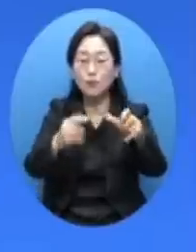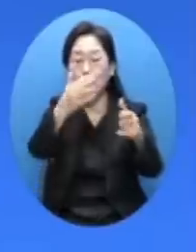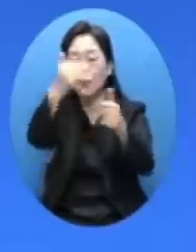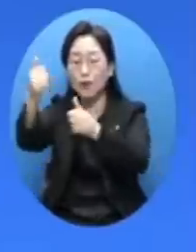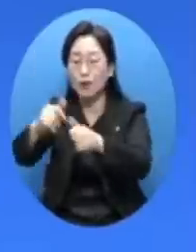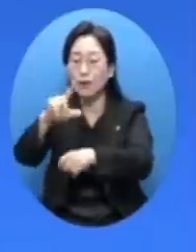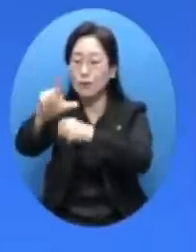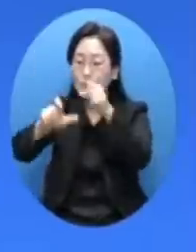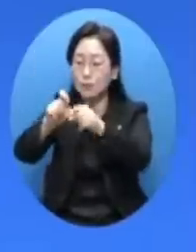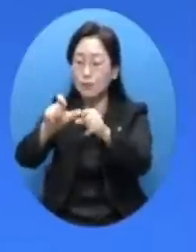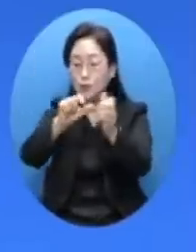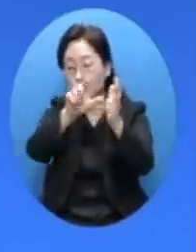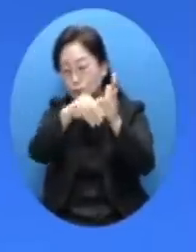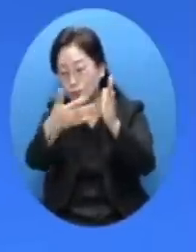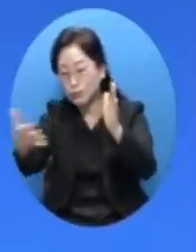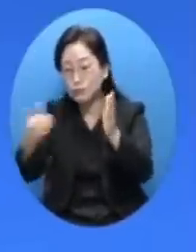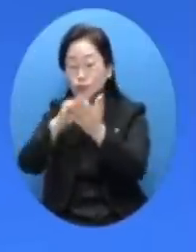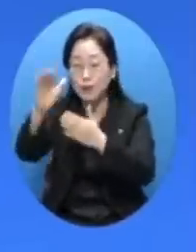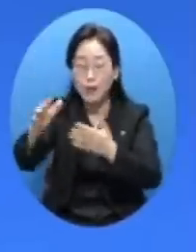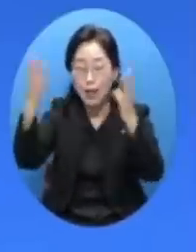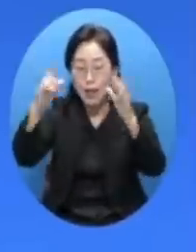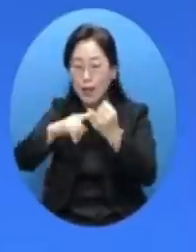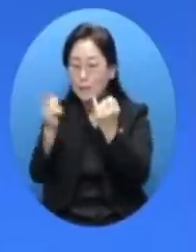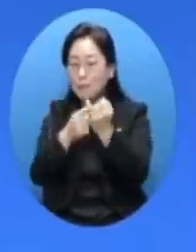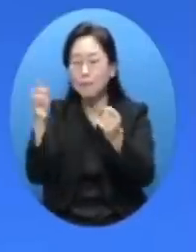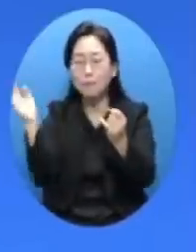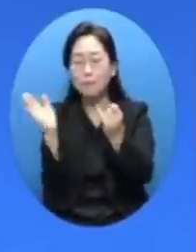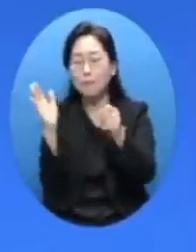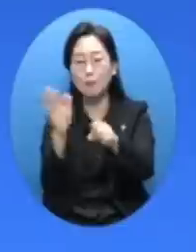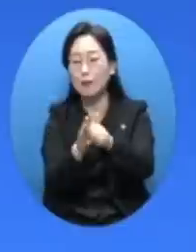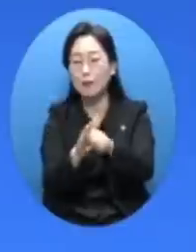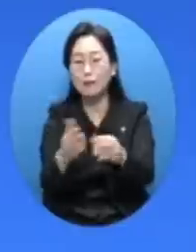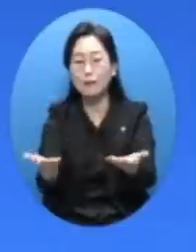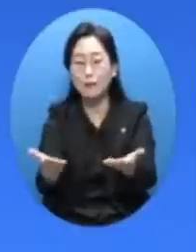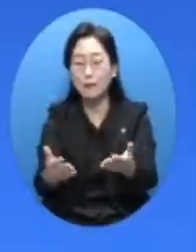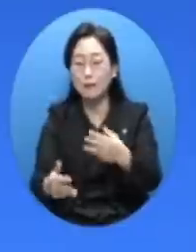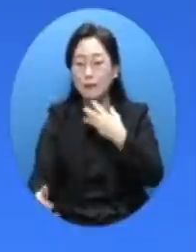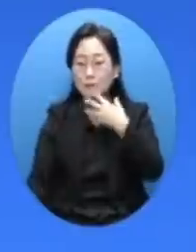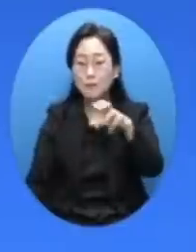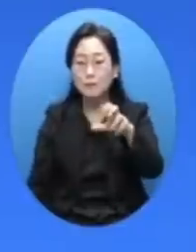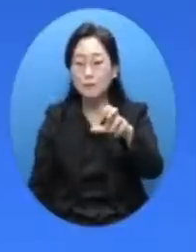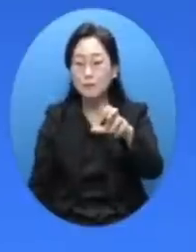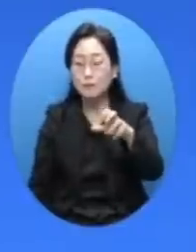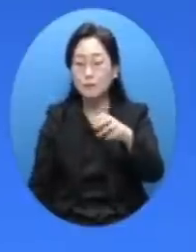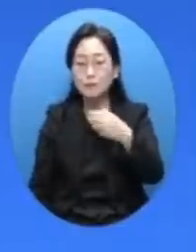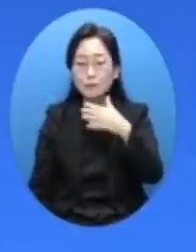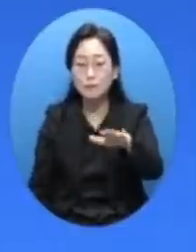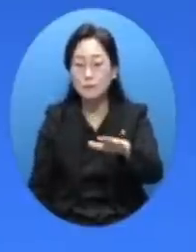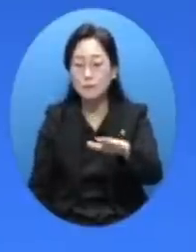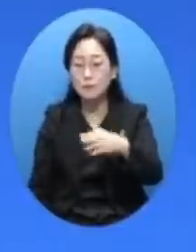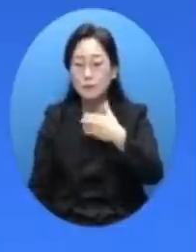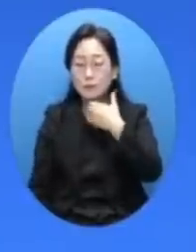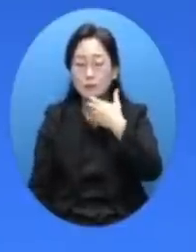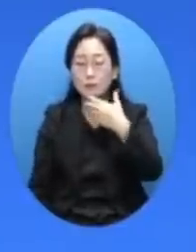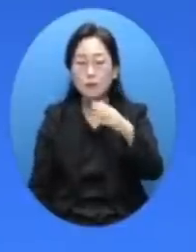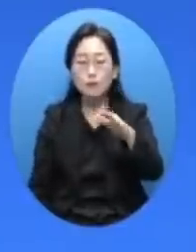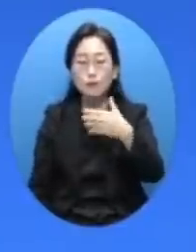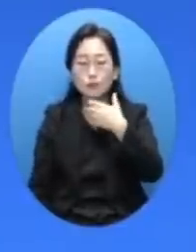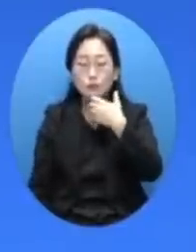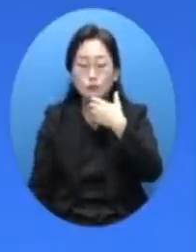받아서 10년 15년 지나서 아이가 없는데 80세 85세가 돼서 나이는 들고 허리는